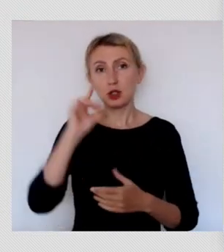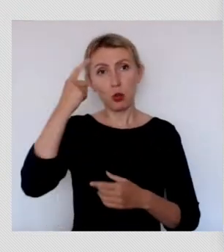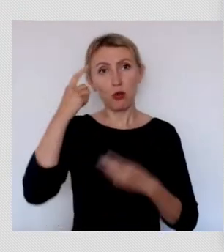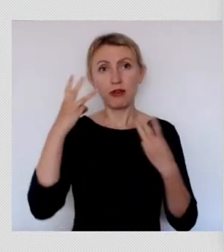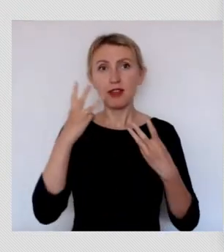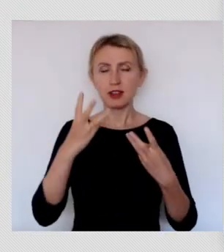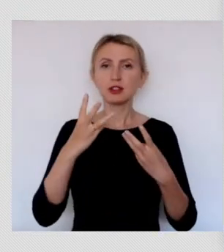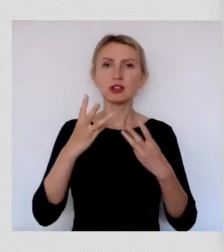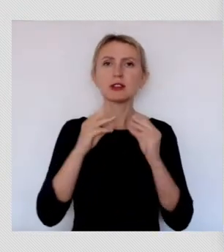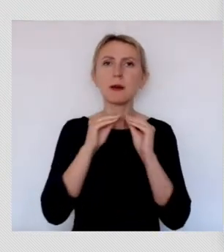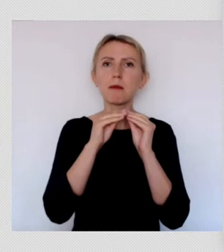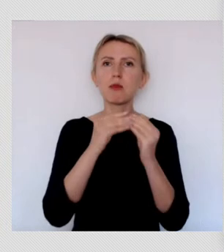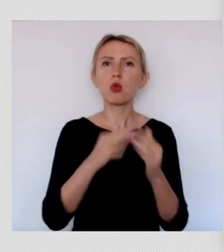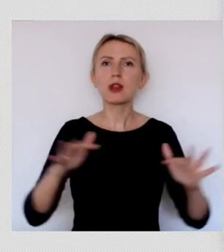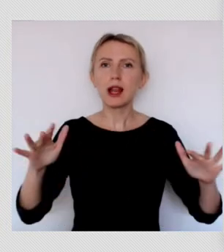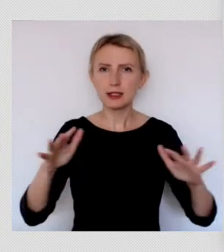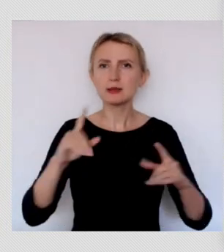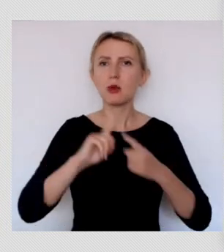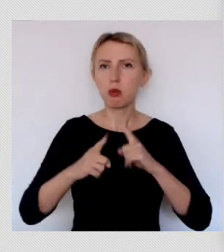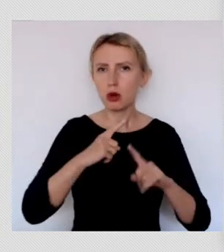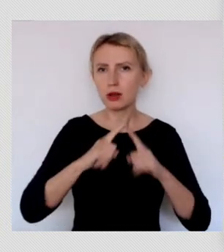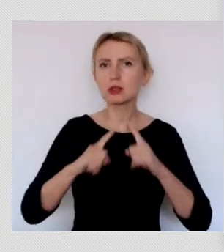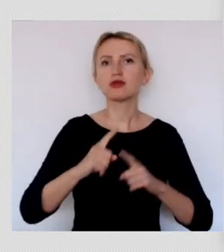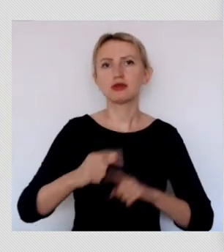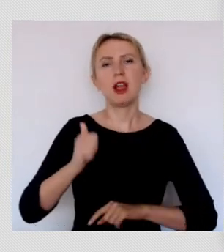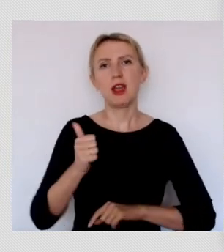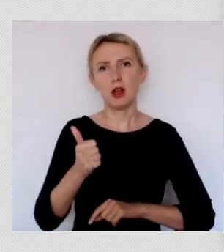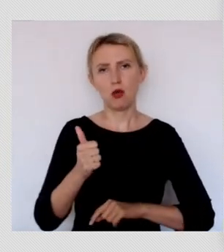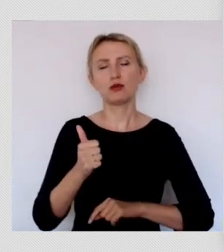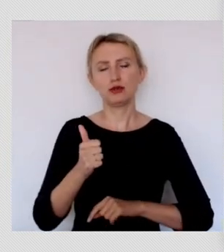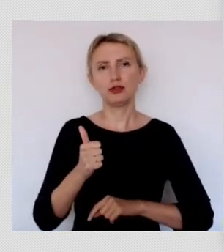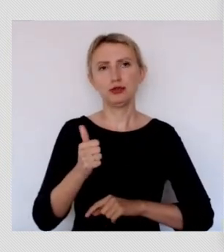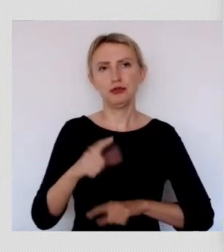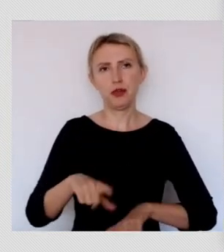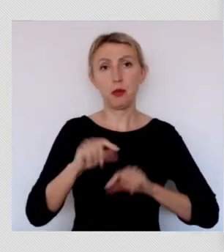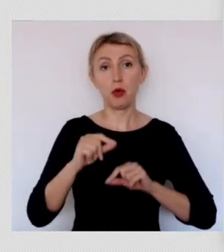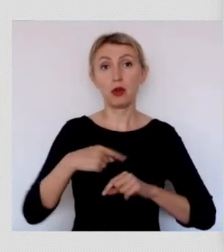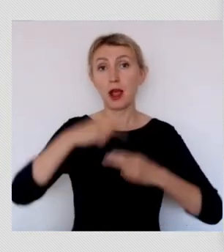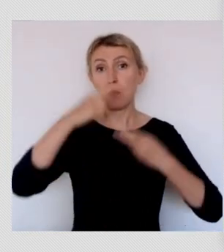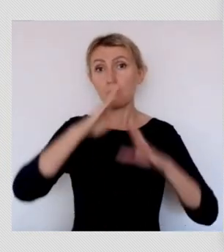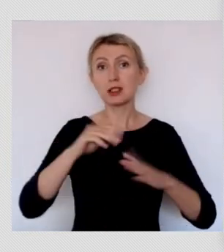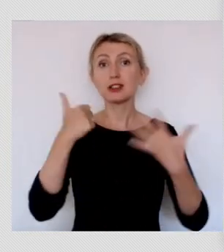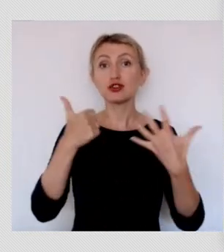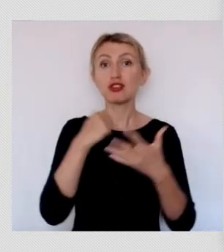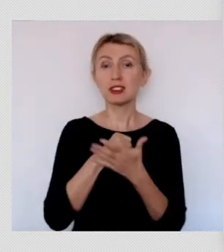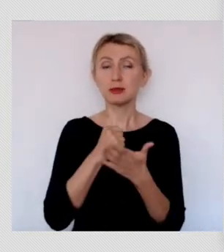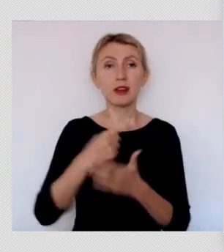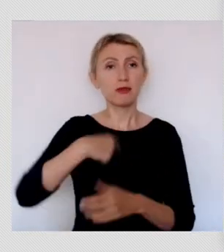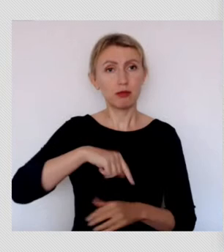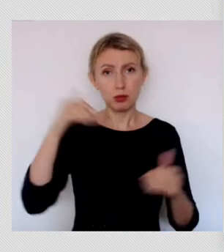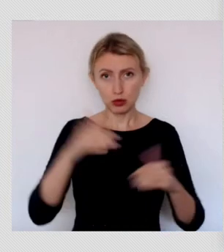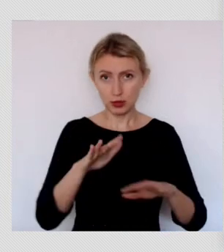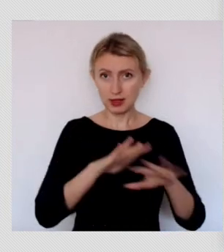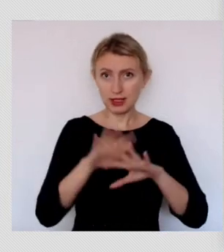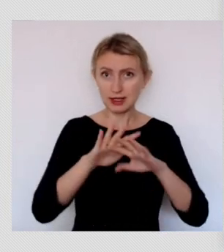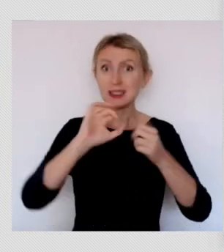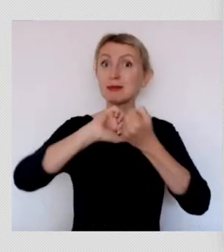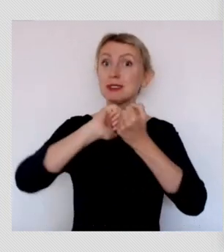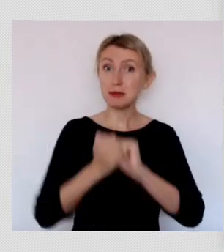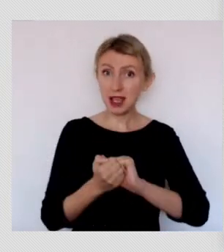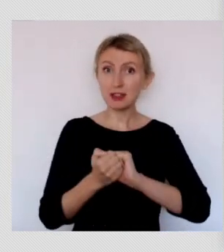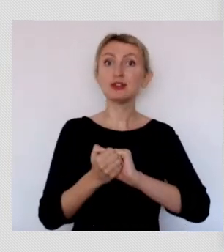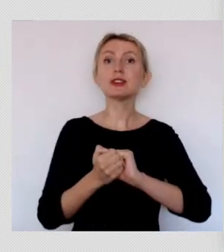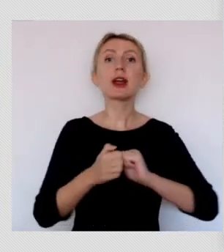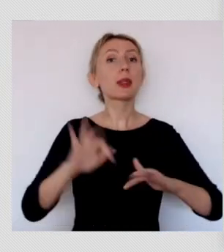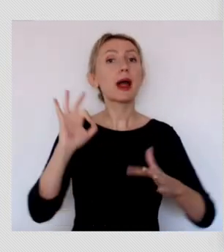pluralizmu politycznego, dla jakości wyborów. Ja wskazałem na 6 kwestii, gdzie możemy ten system zreformować. Na